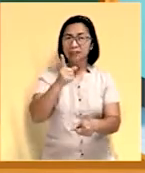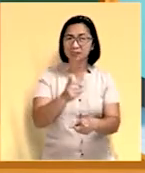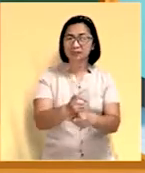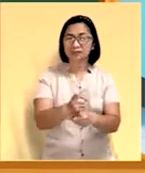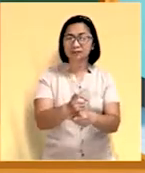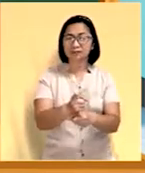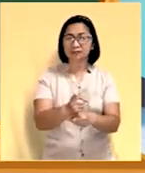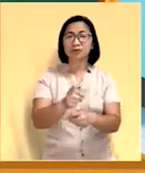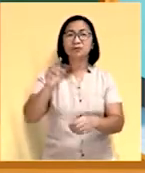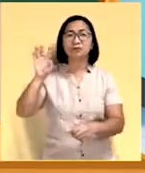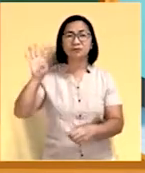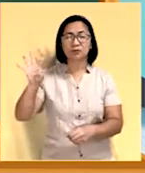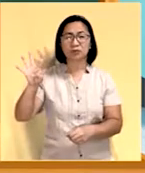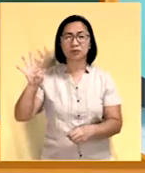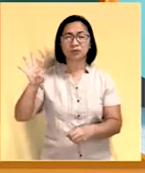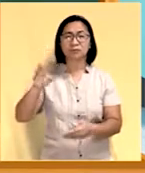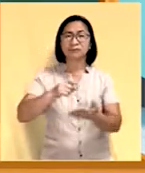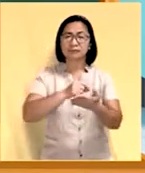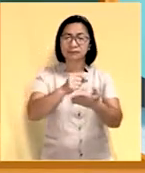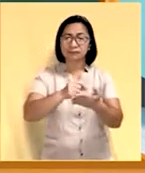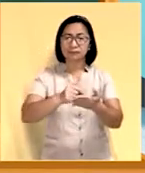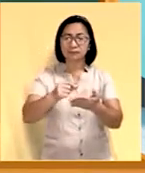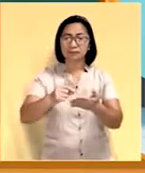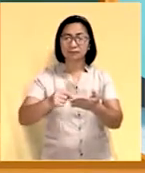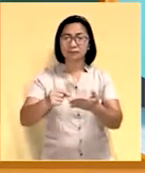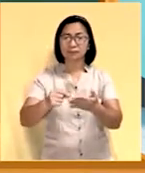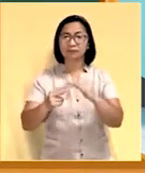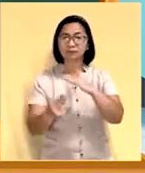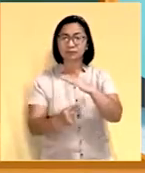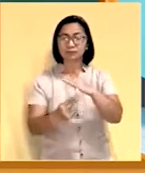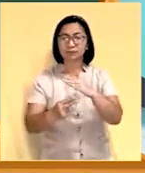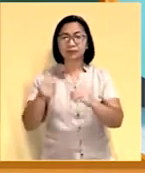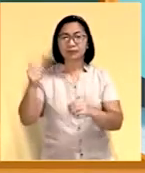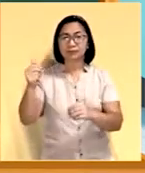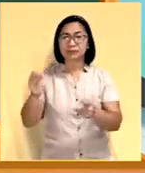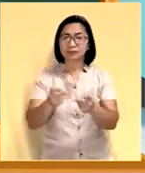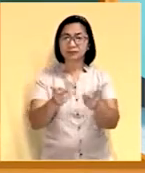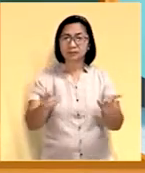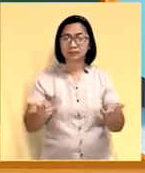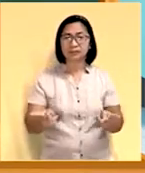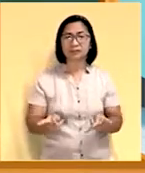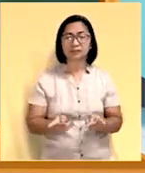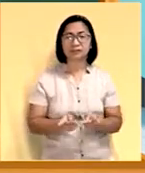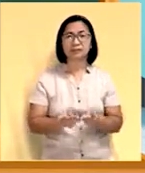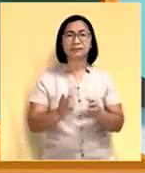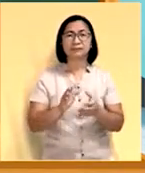Tama! 4. Isulat ito sa ilalim ng 10th place.